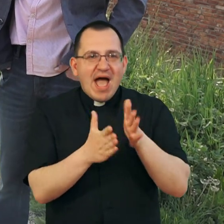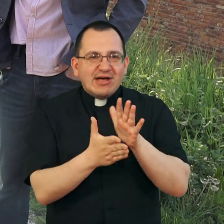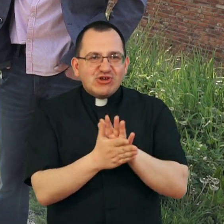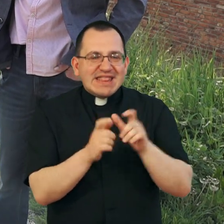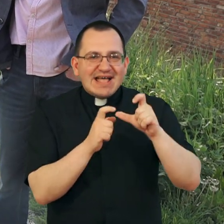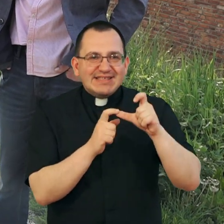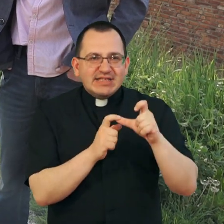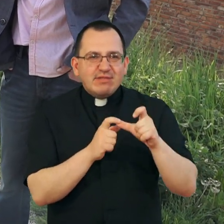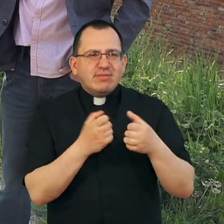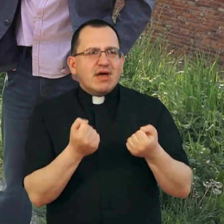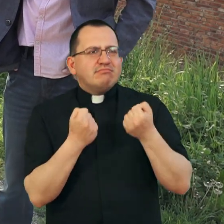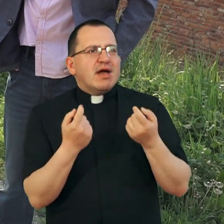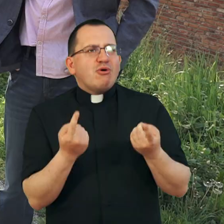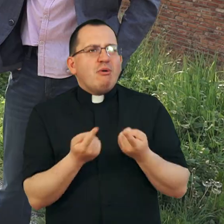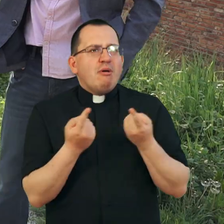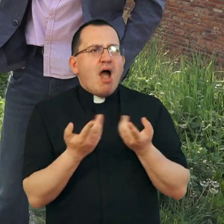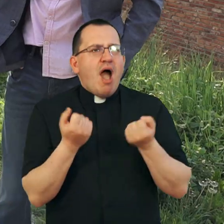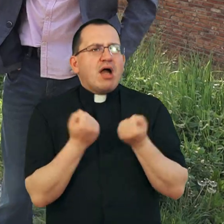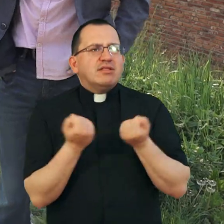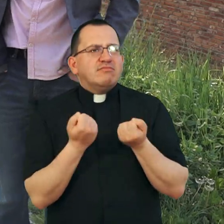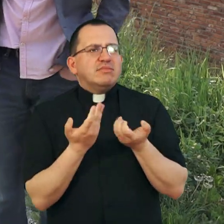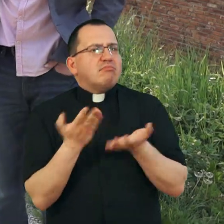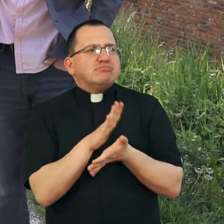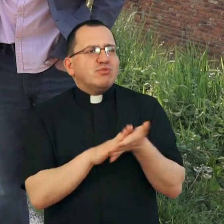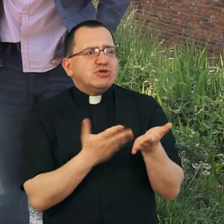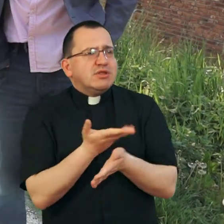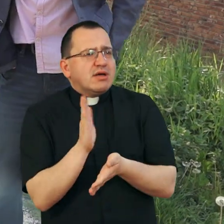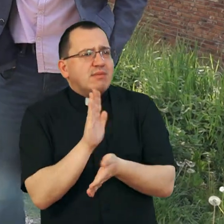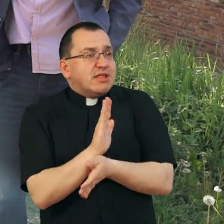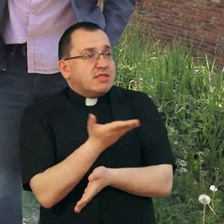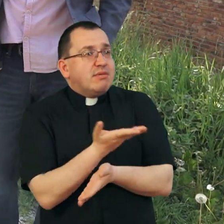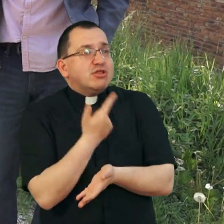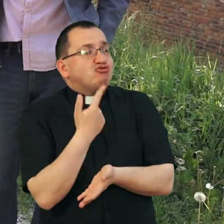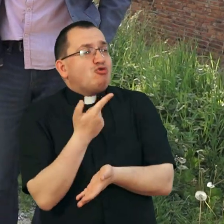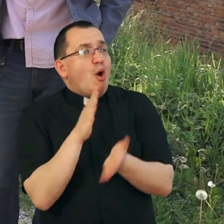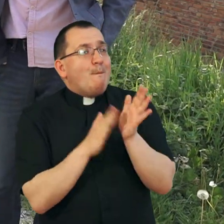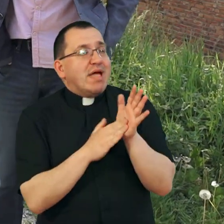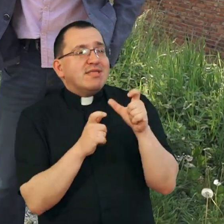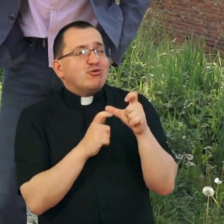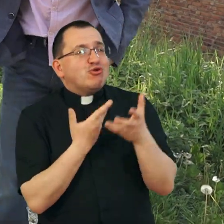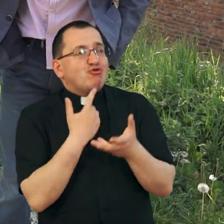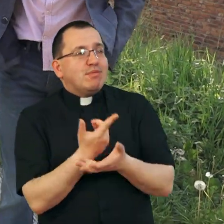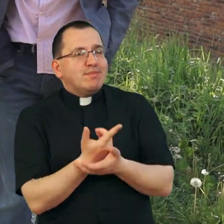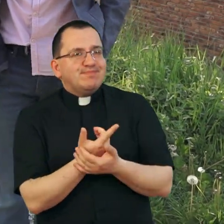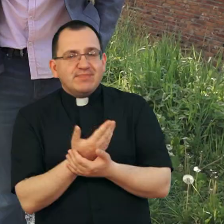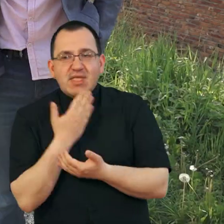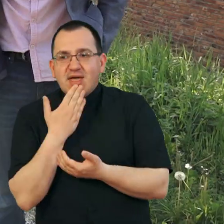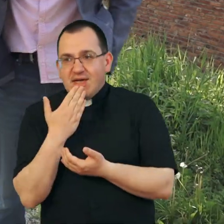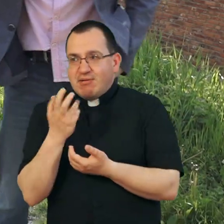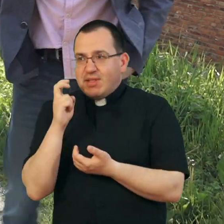aktivni. Za početak, dopustite nam da vas upoznamo. Tko je zapravo Matija Svoren? Hvala na